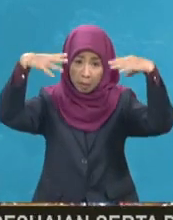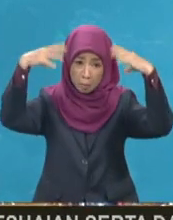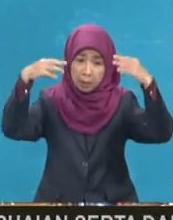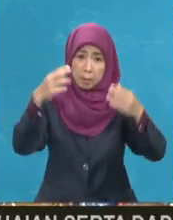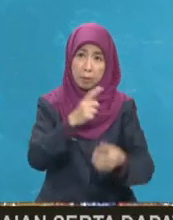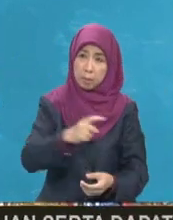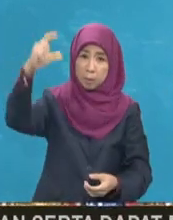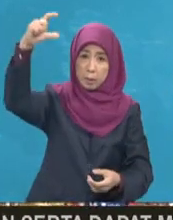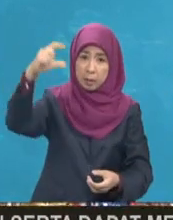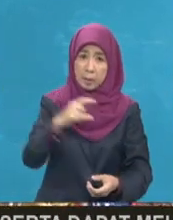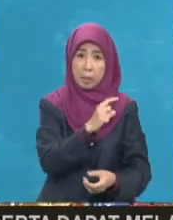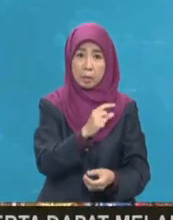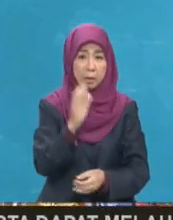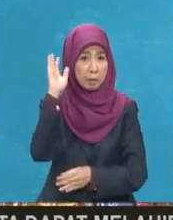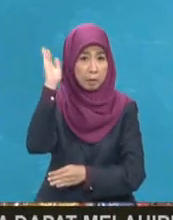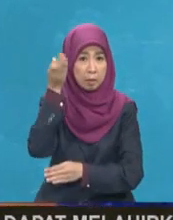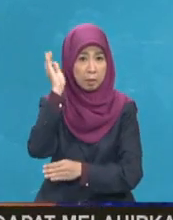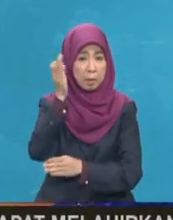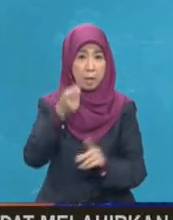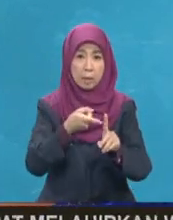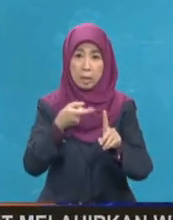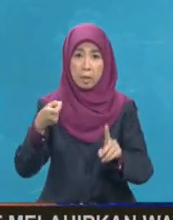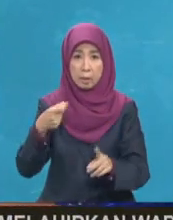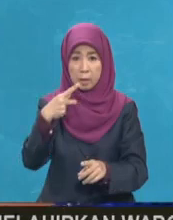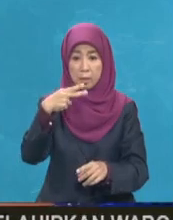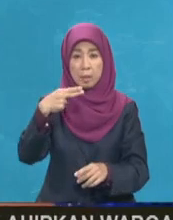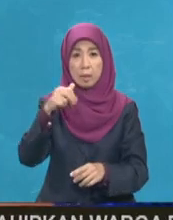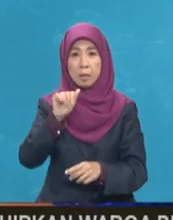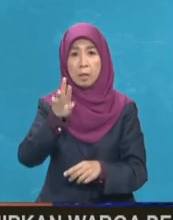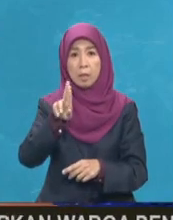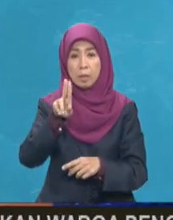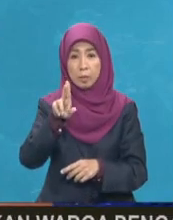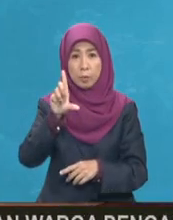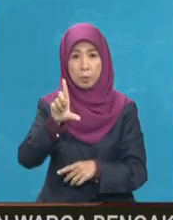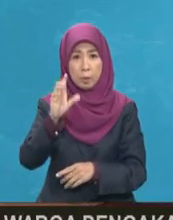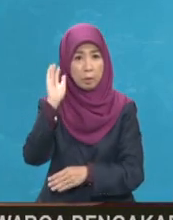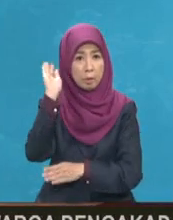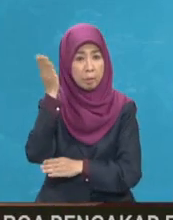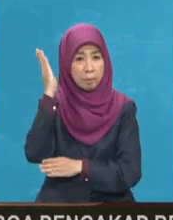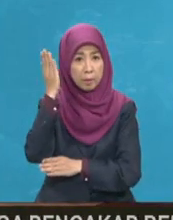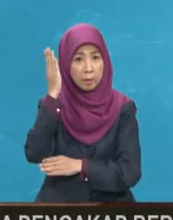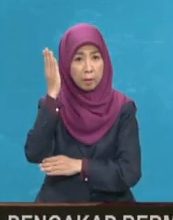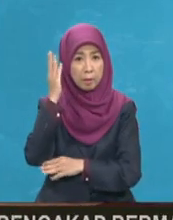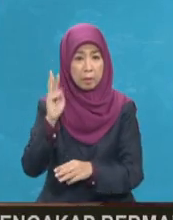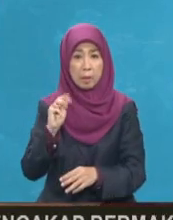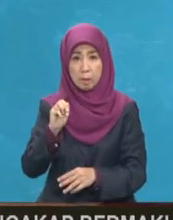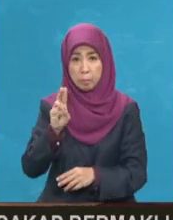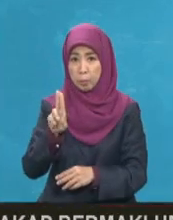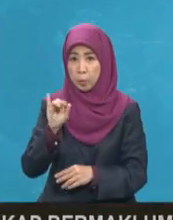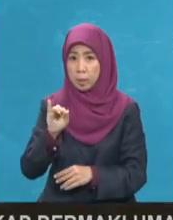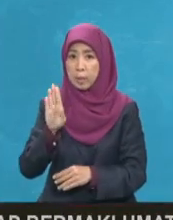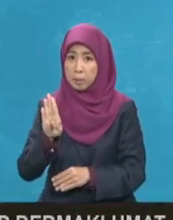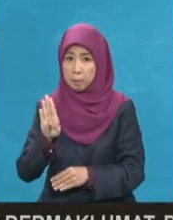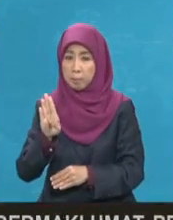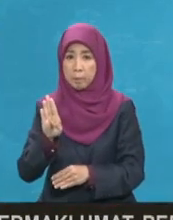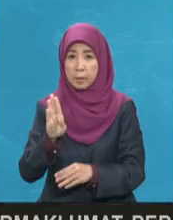yang disampaikan oleh orang Haji Khairul Muadz bin Haji Stable daun daybird oleh majelis ugama Islam Brunei